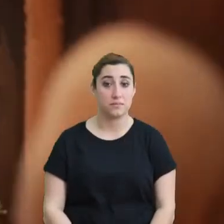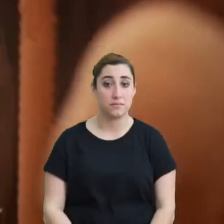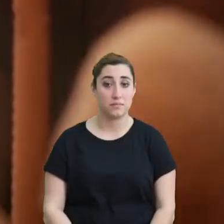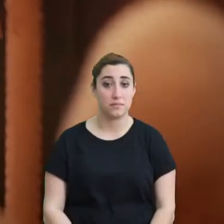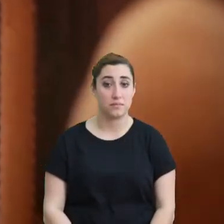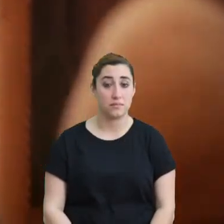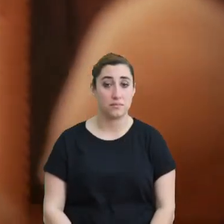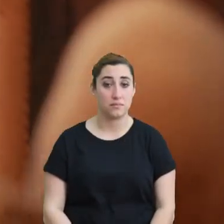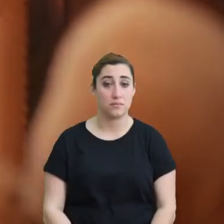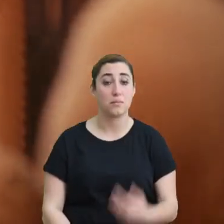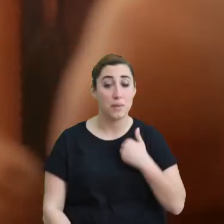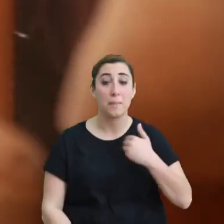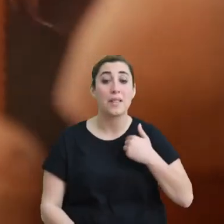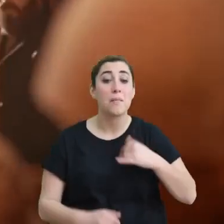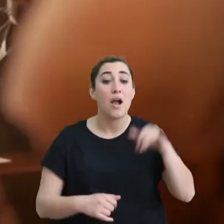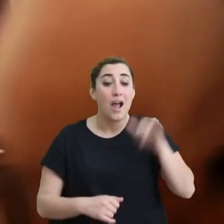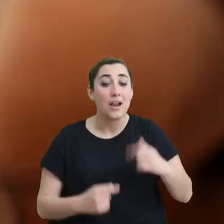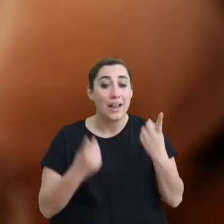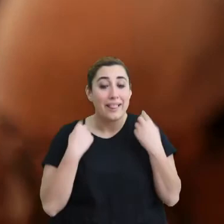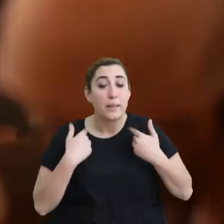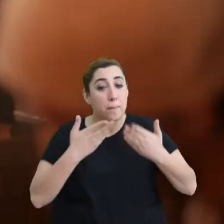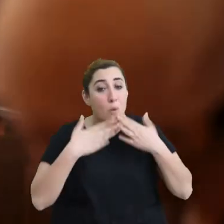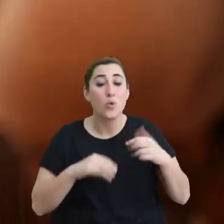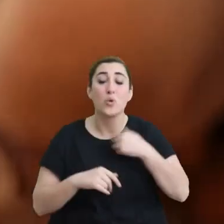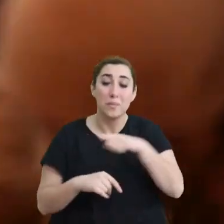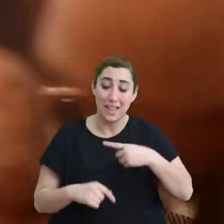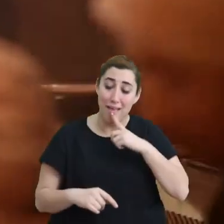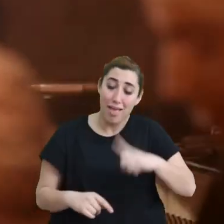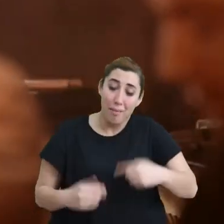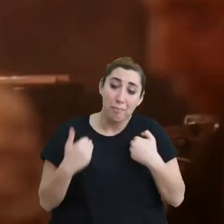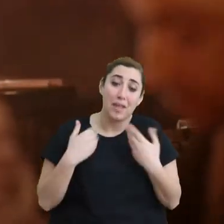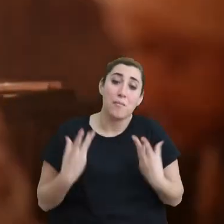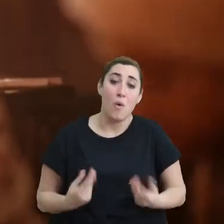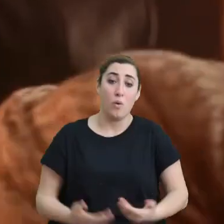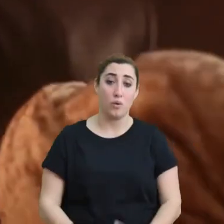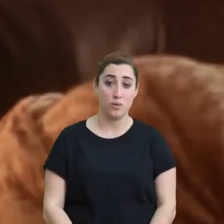ben... Benim ne yetkime ne haddimedir. Bizler emir kuluyuz.